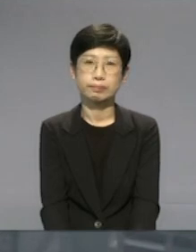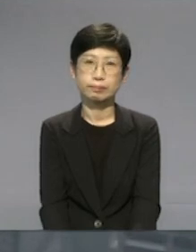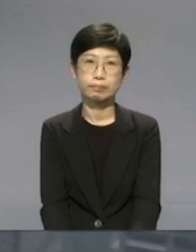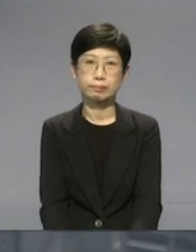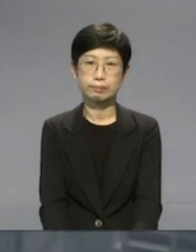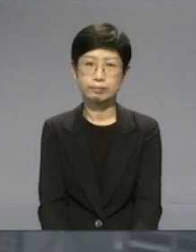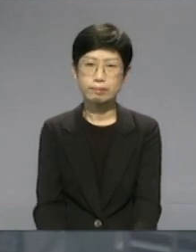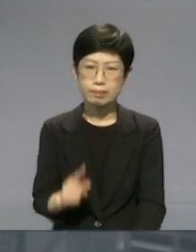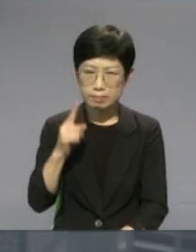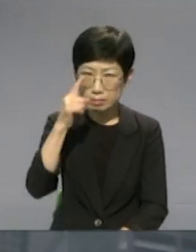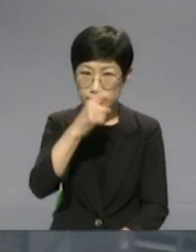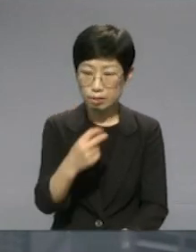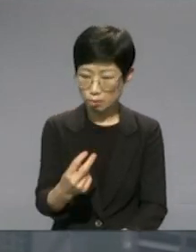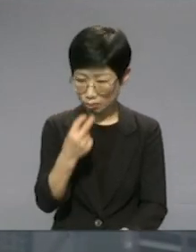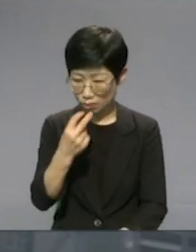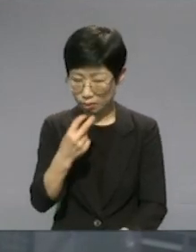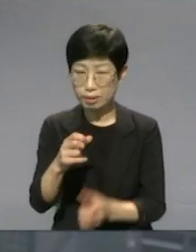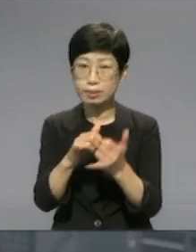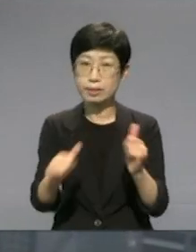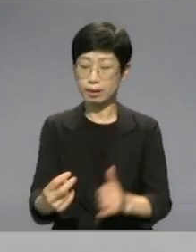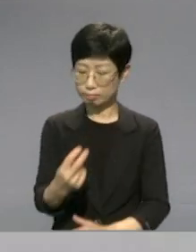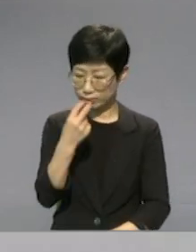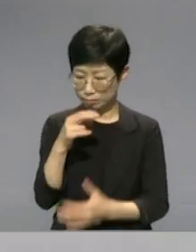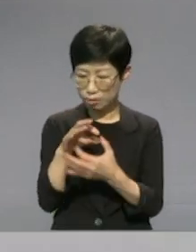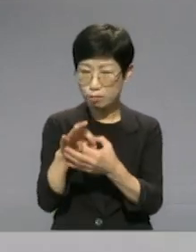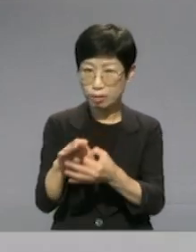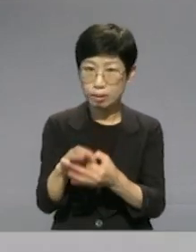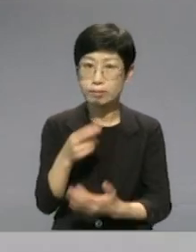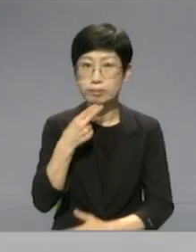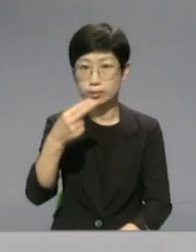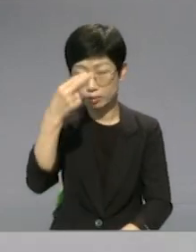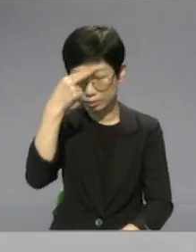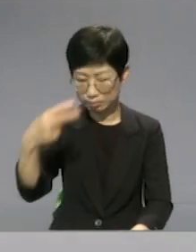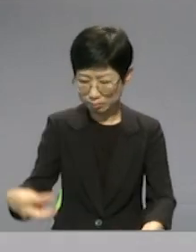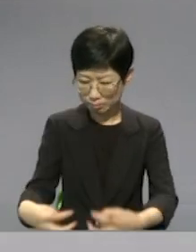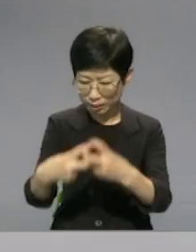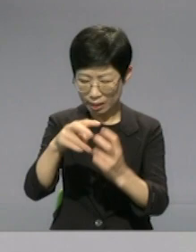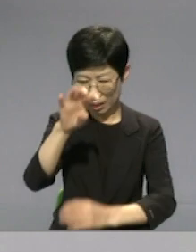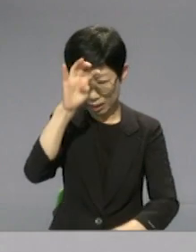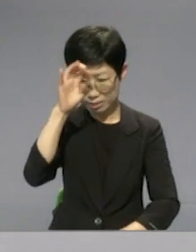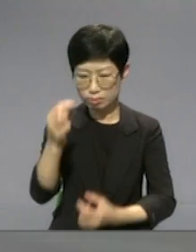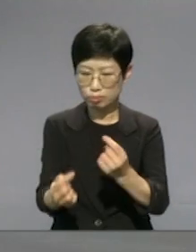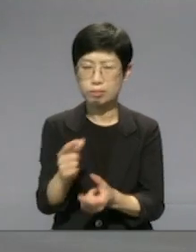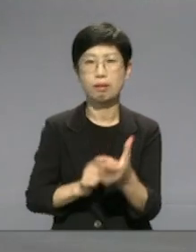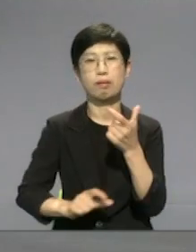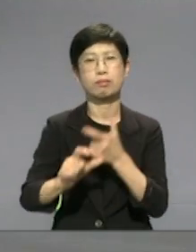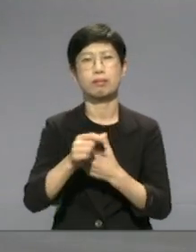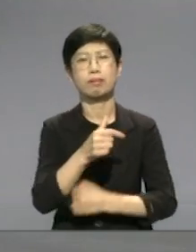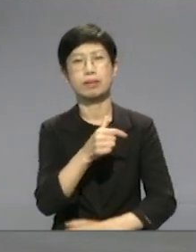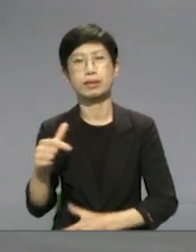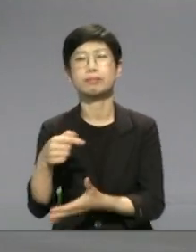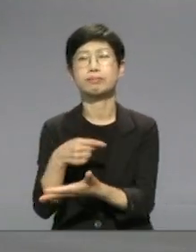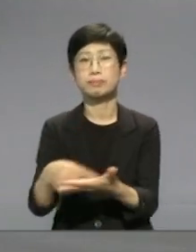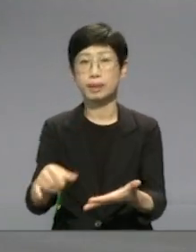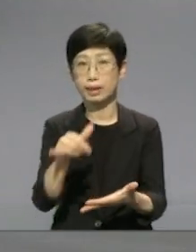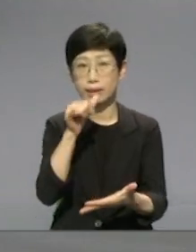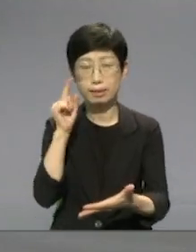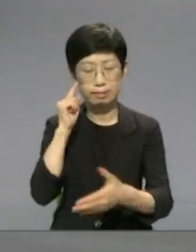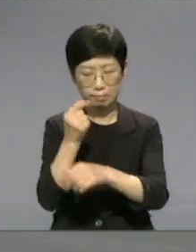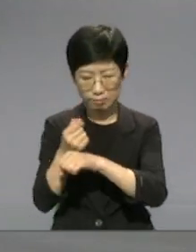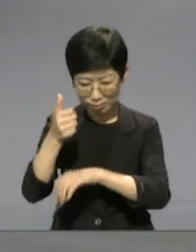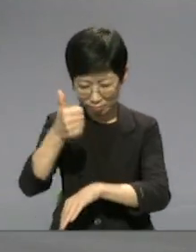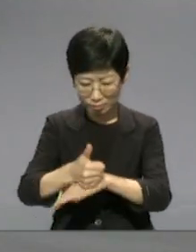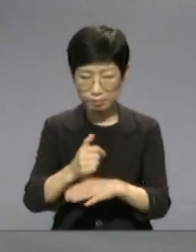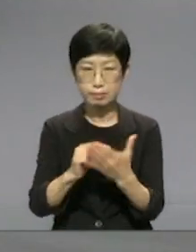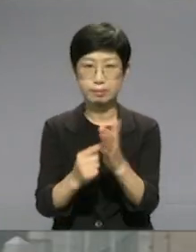오염된 공기가 인간 수명과 관련해 음주나 교통사고 에이즈보다 더 큰 타격을 준다는 연구